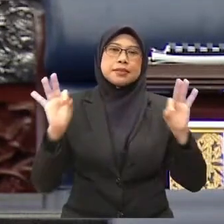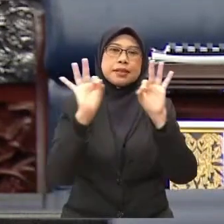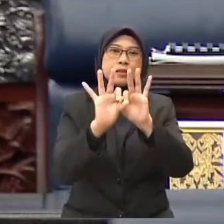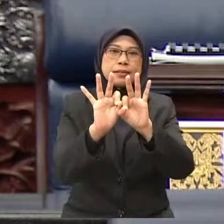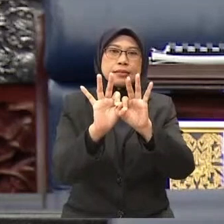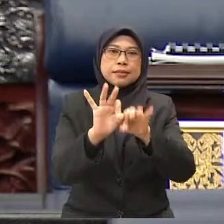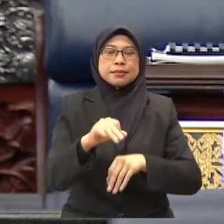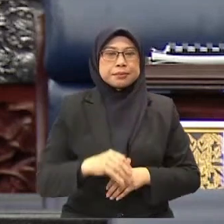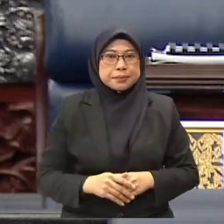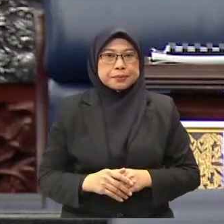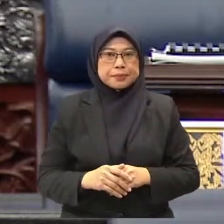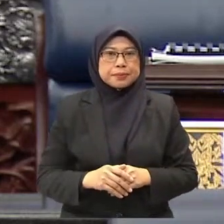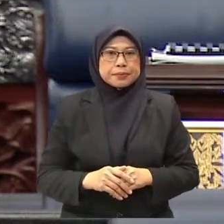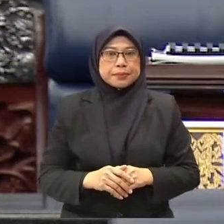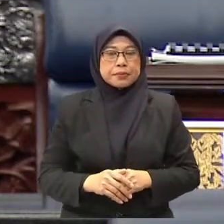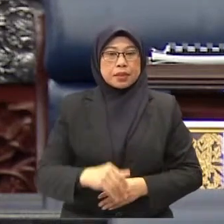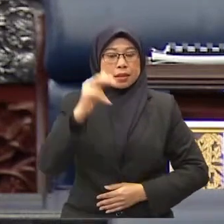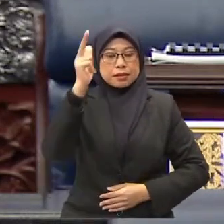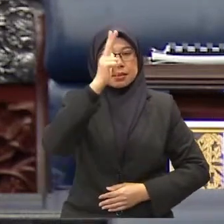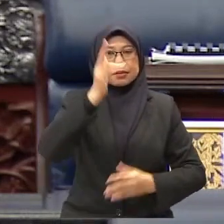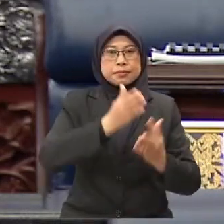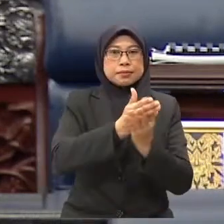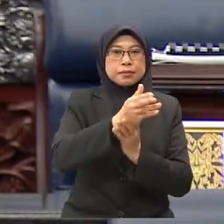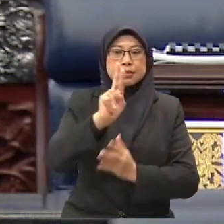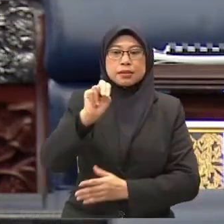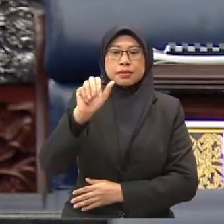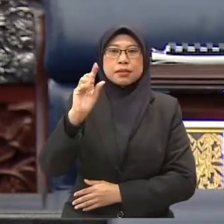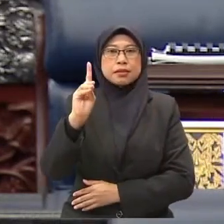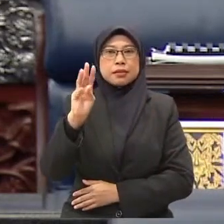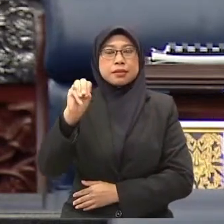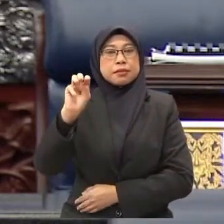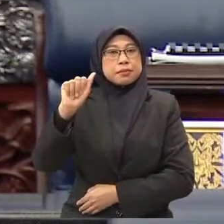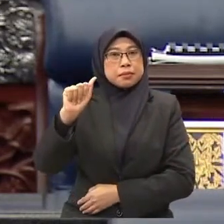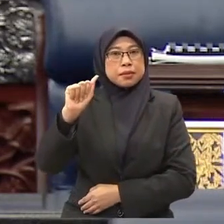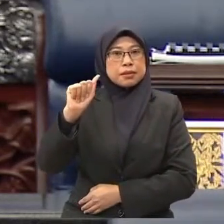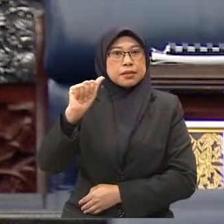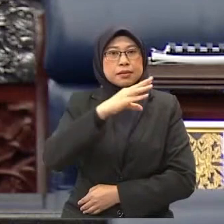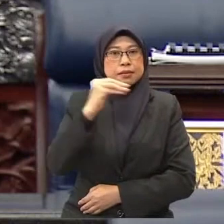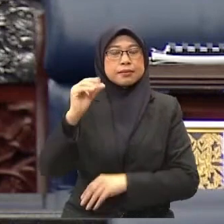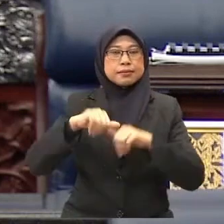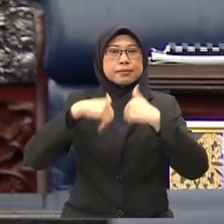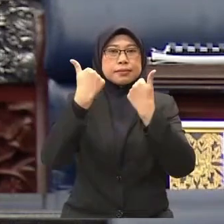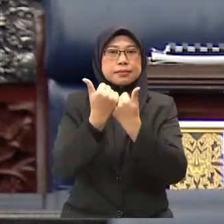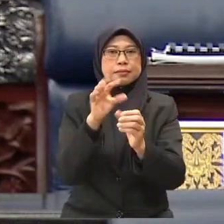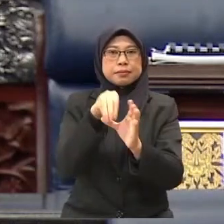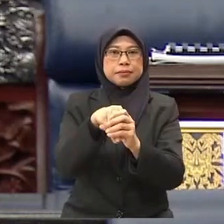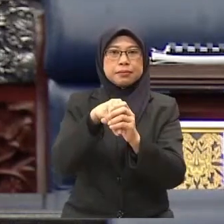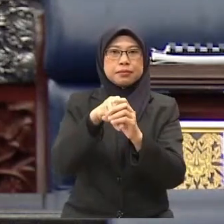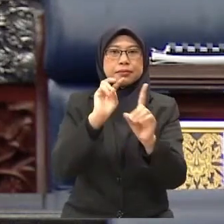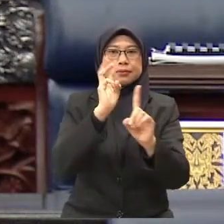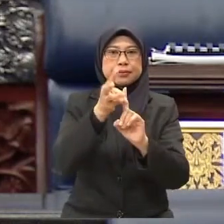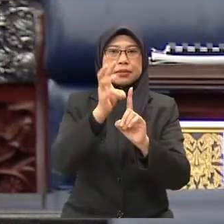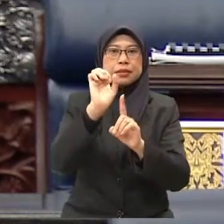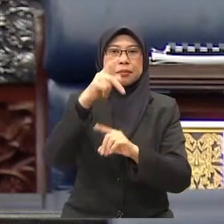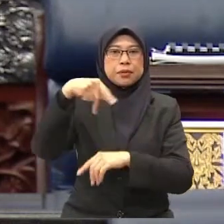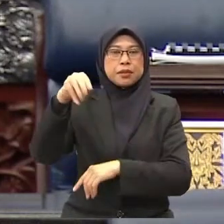Itu sebabnya kerajaan melalui NADMA khususnya dan juga agensi-agensi termasuk JKM dan